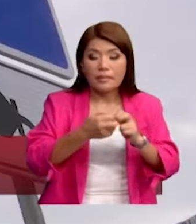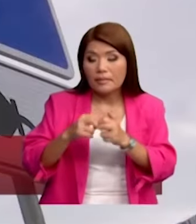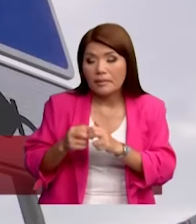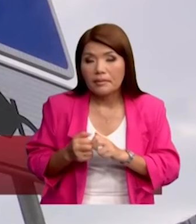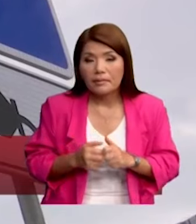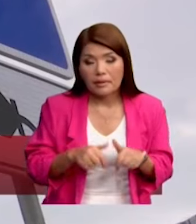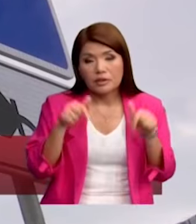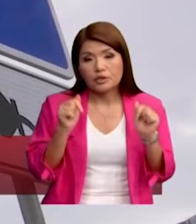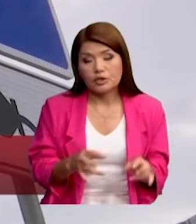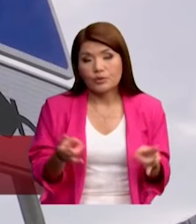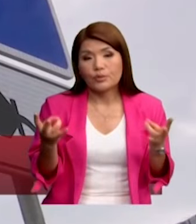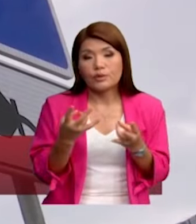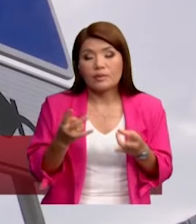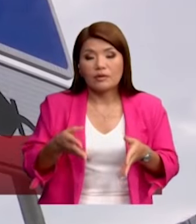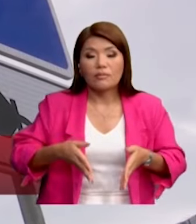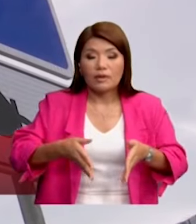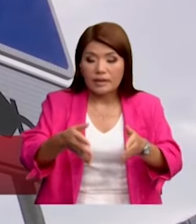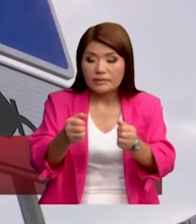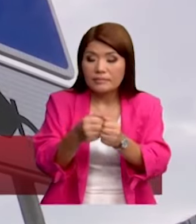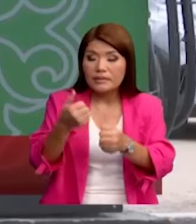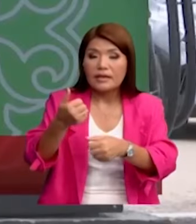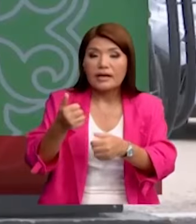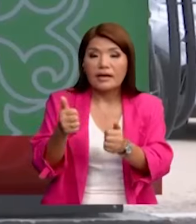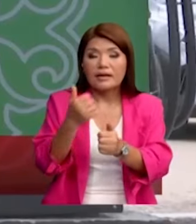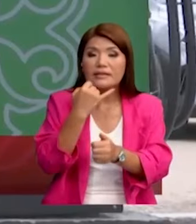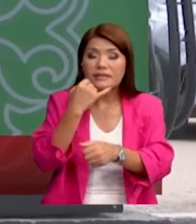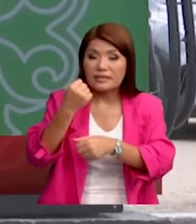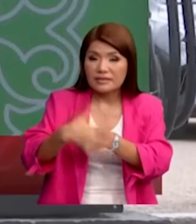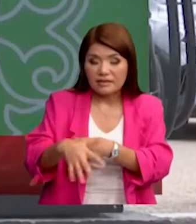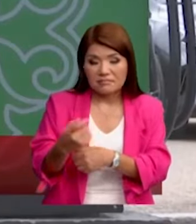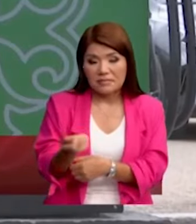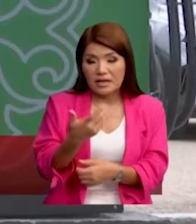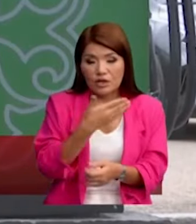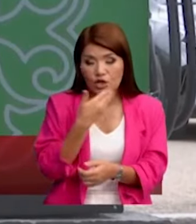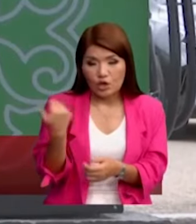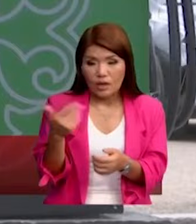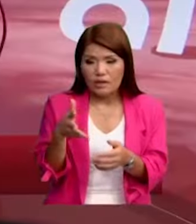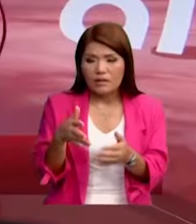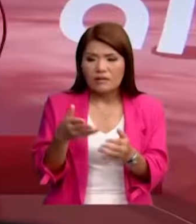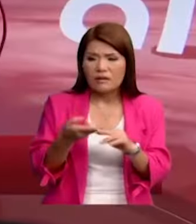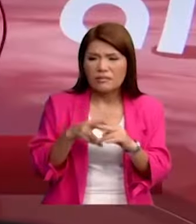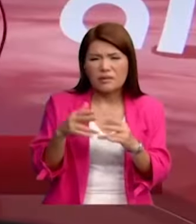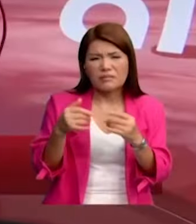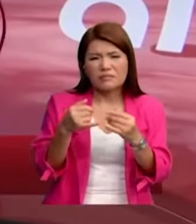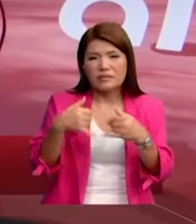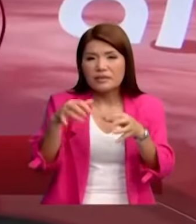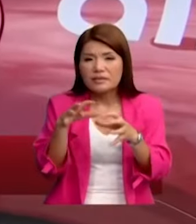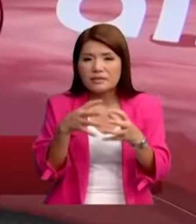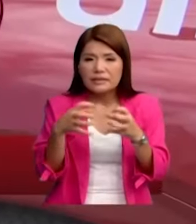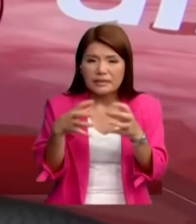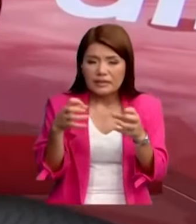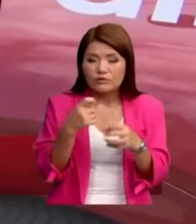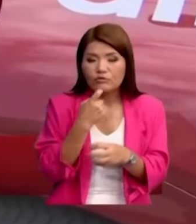дейді мамандар. Өйткені автожолдарда қуаттау станциялары жоқтың қасы. Тек орнатайын десек, тас жолдарда байланыс нашар. Сондықтан ұзақ жолға